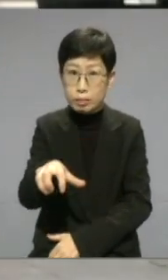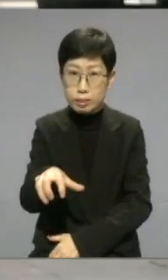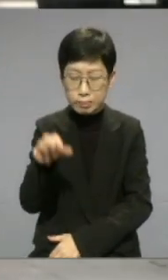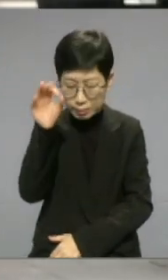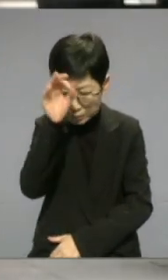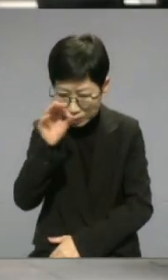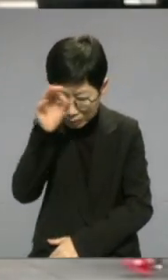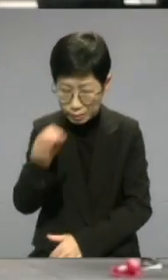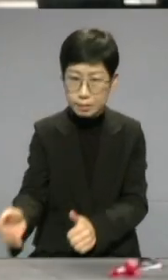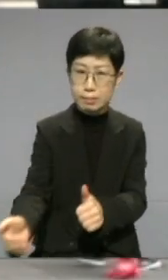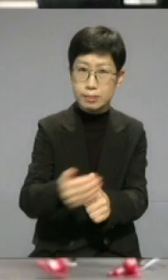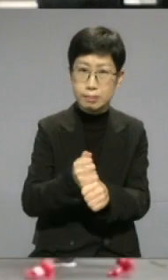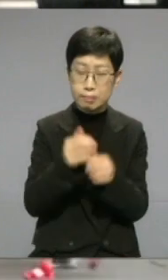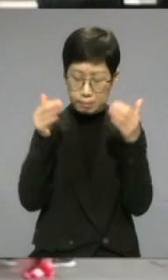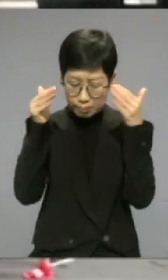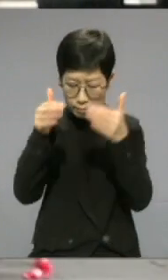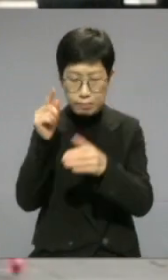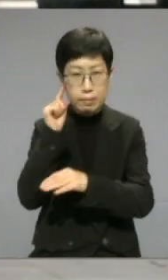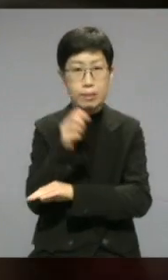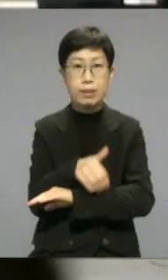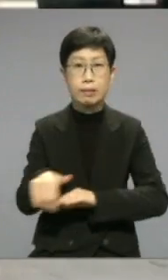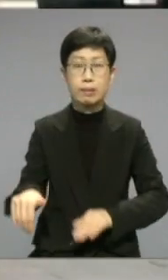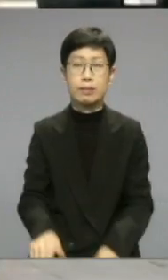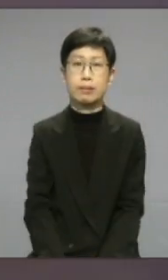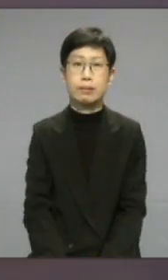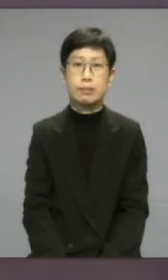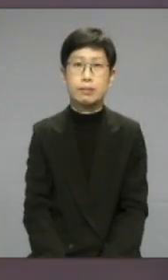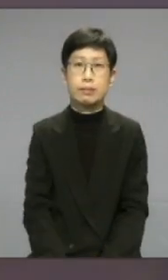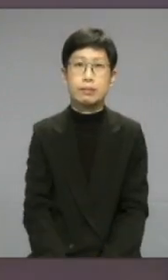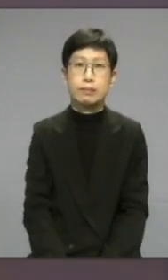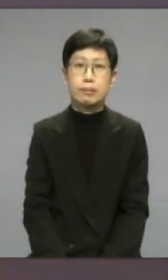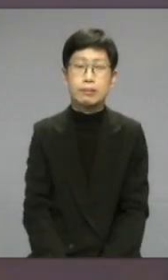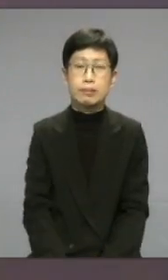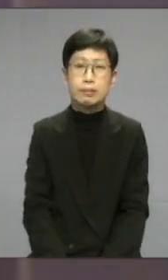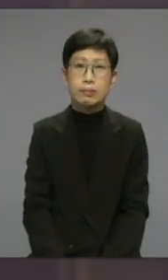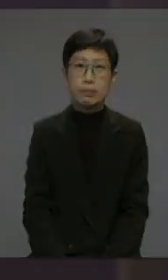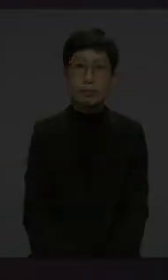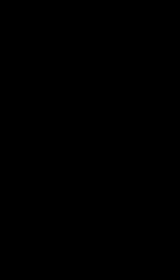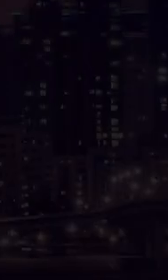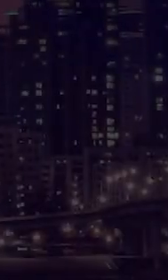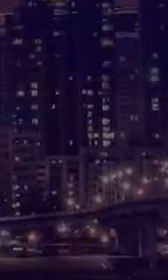소재파악을 방입니다 월드뉴스 김준호입니다